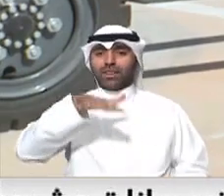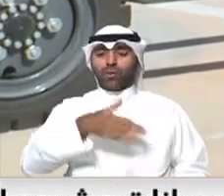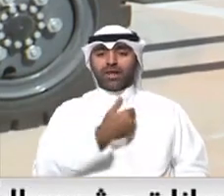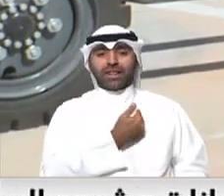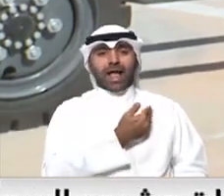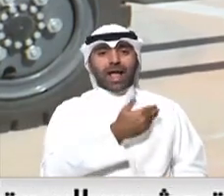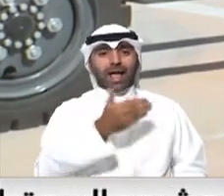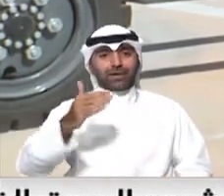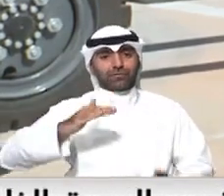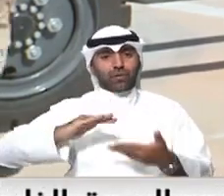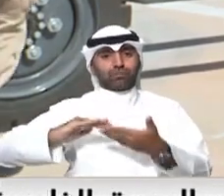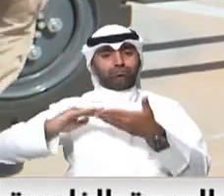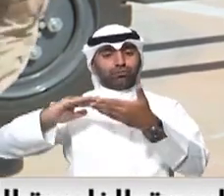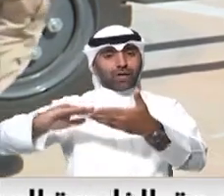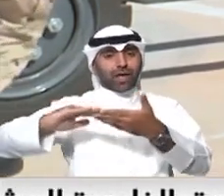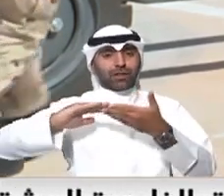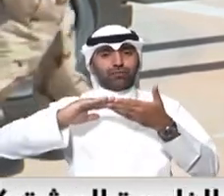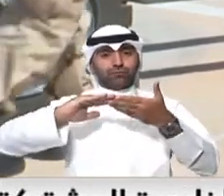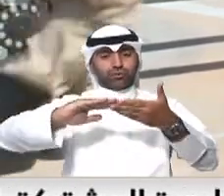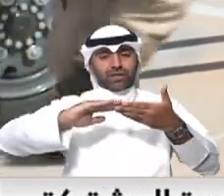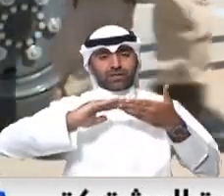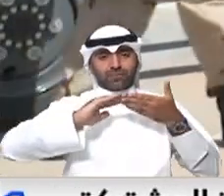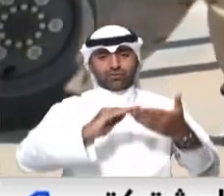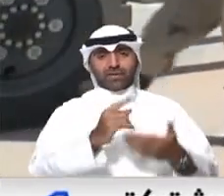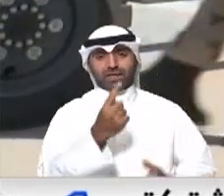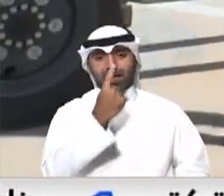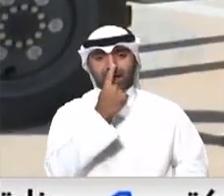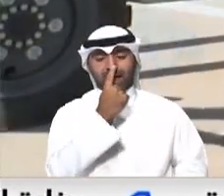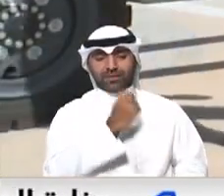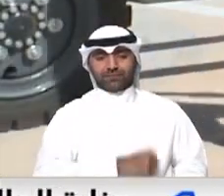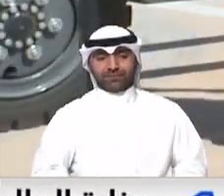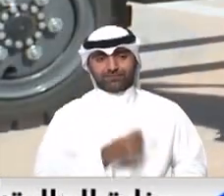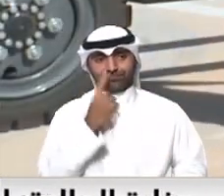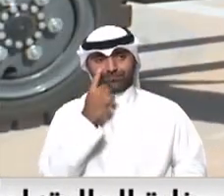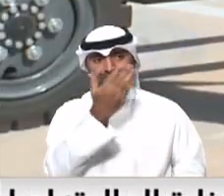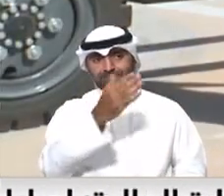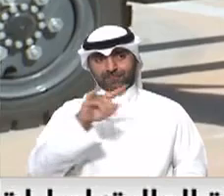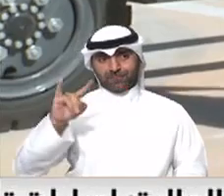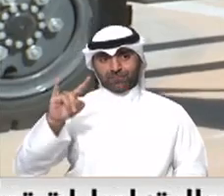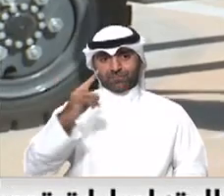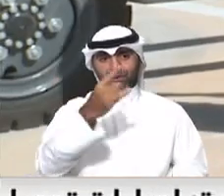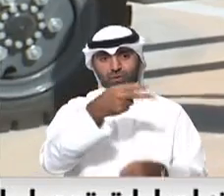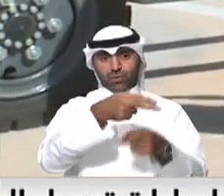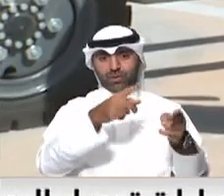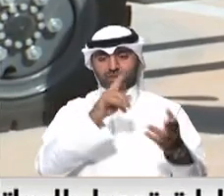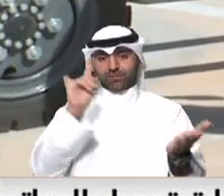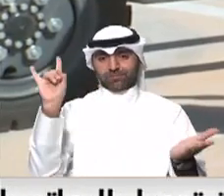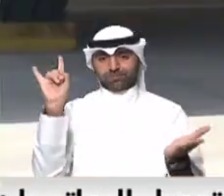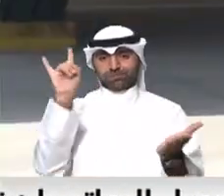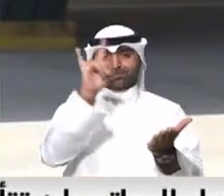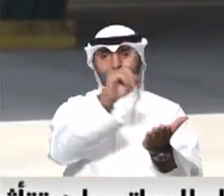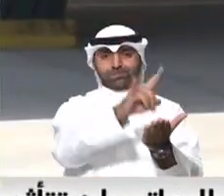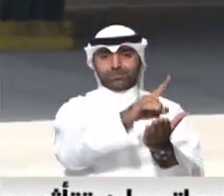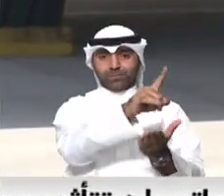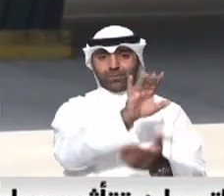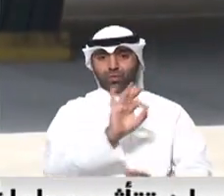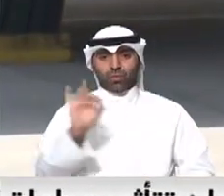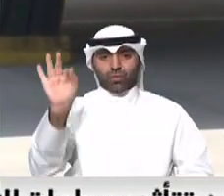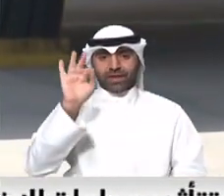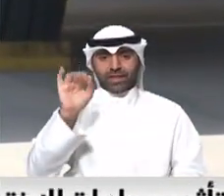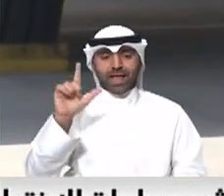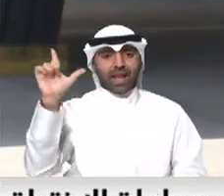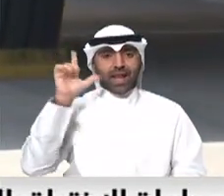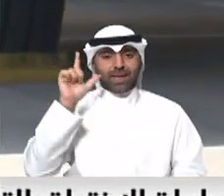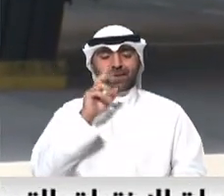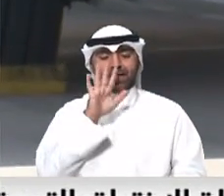الكويت ووصلت قبل قليل إلى مطار بنينا الدولي في مدينة بنغازي الليبية، والتي تحمل على